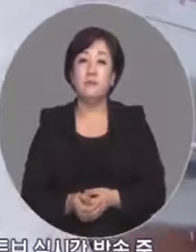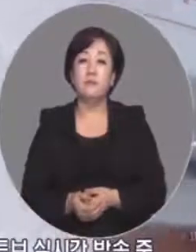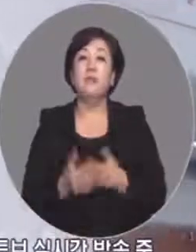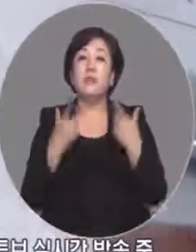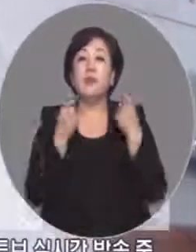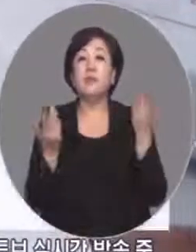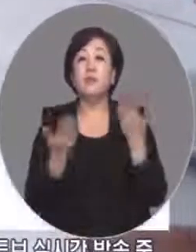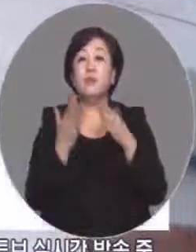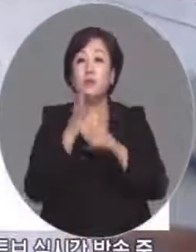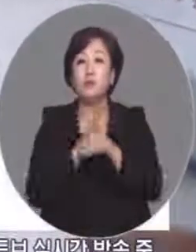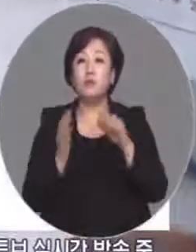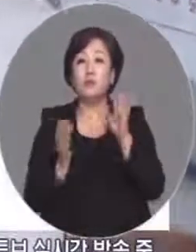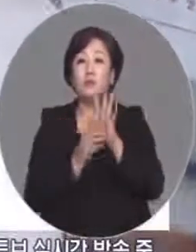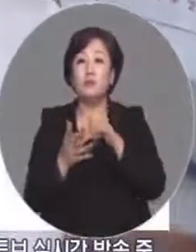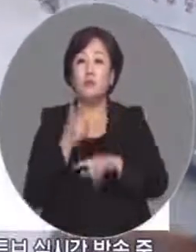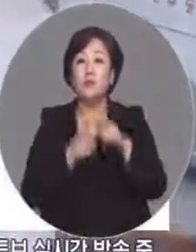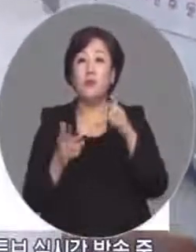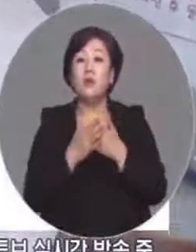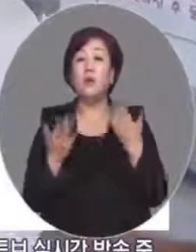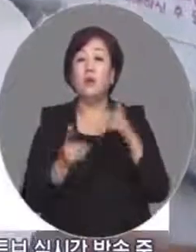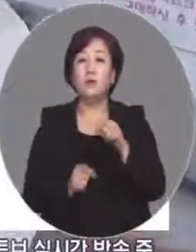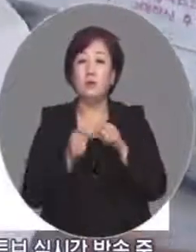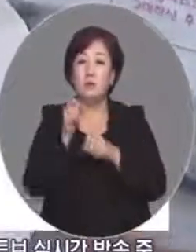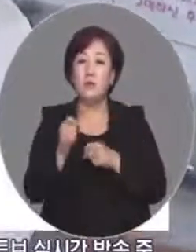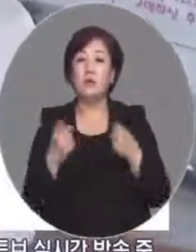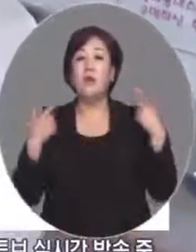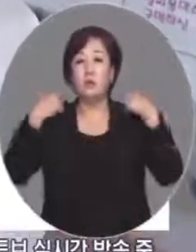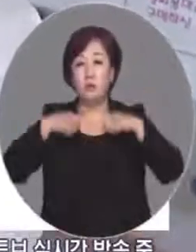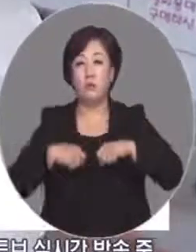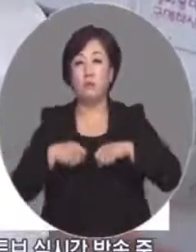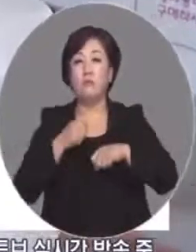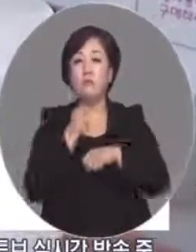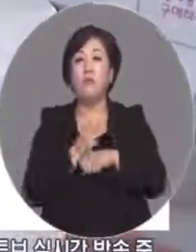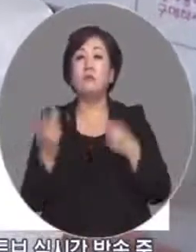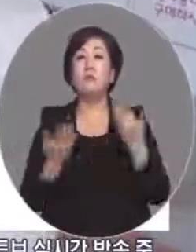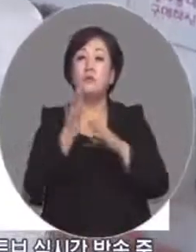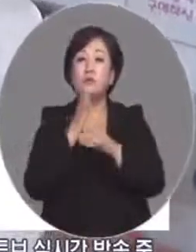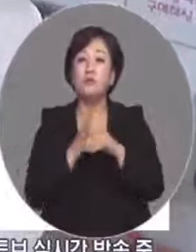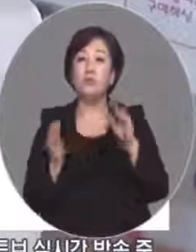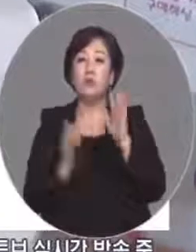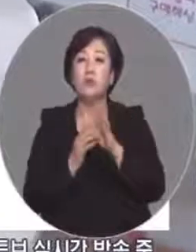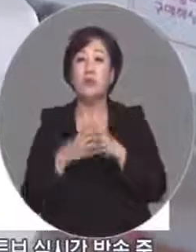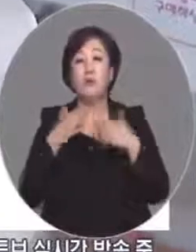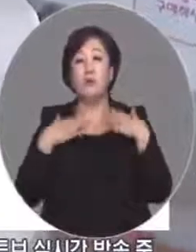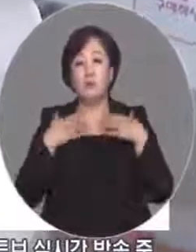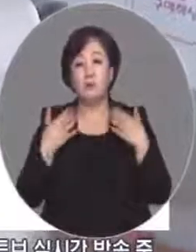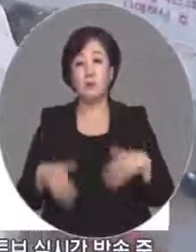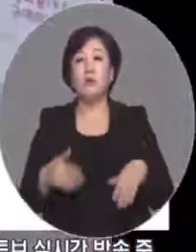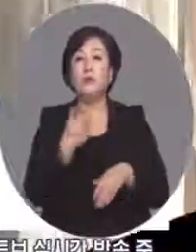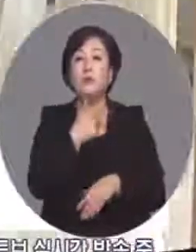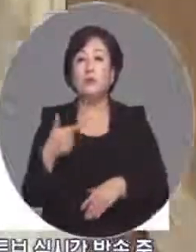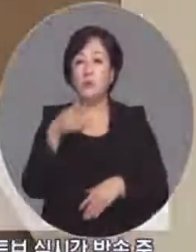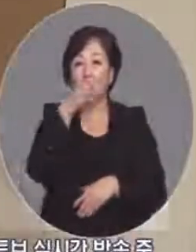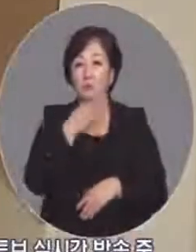같은 일을 하더라도 일단 자체가 장시간 근무하는 게 아무래도 그 체력적으로 많이 부치고.